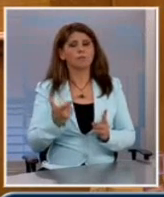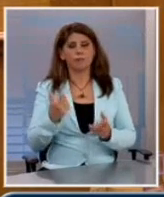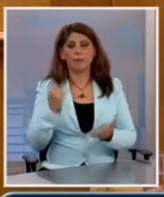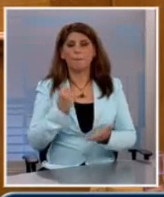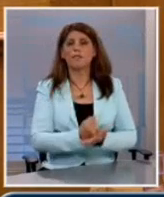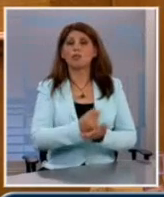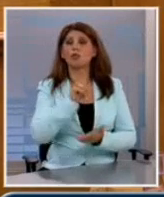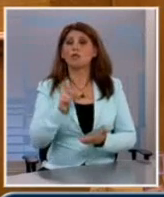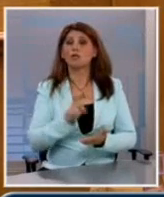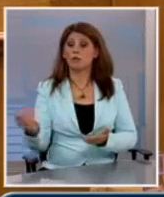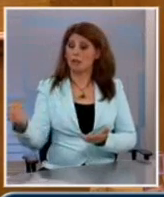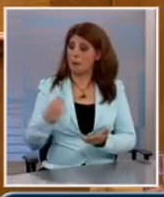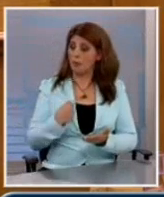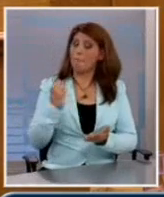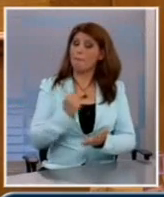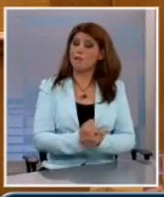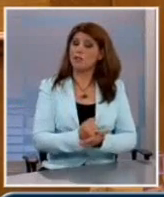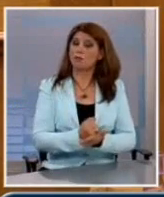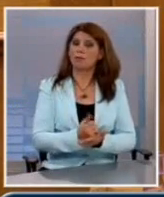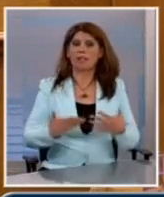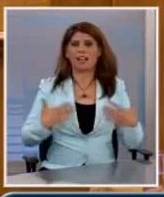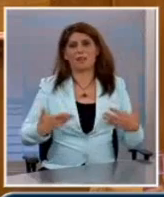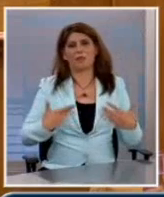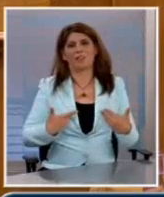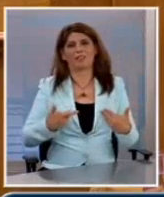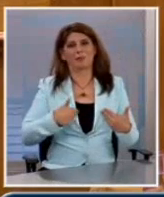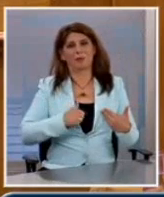βιωσιμότητας, έλεγε τότε. Να μας δώσουν δηλαδή ένα πιστοποιητικό, να είμαστε χαρούμενοι.